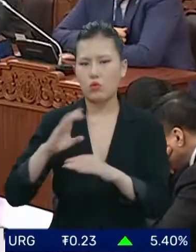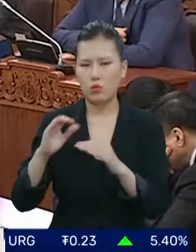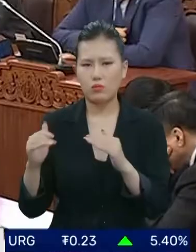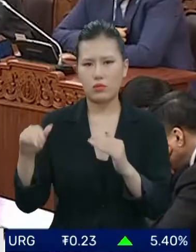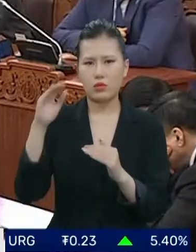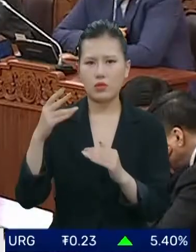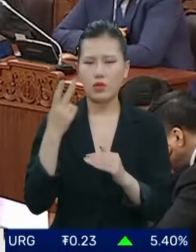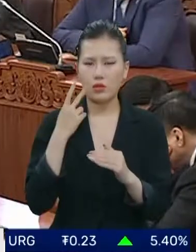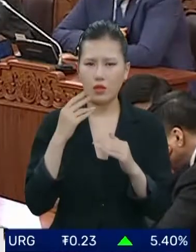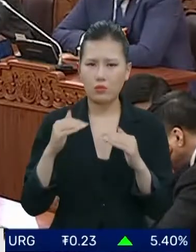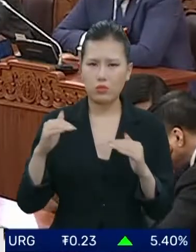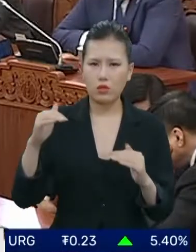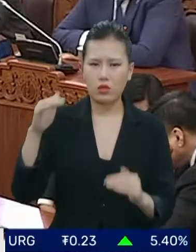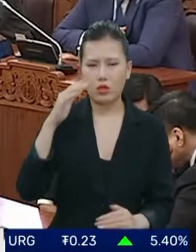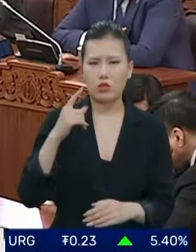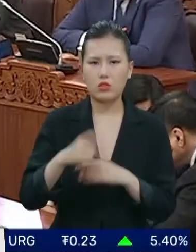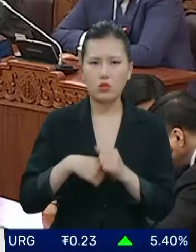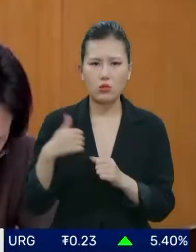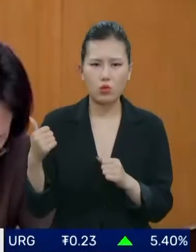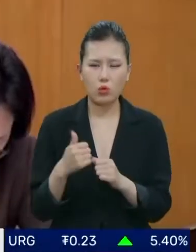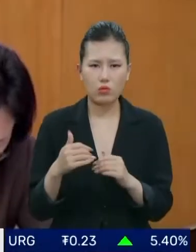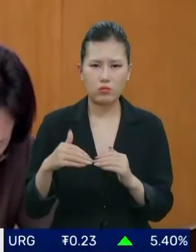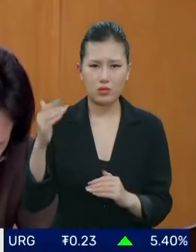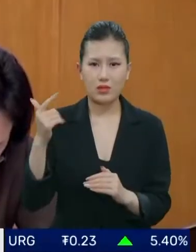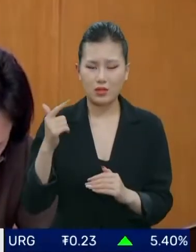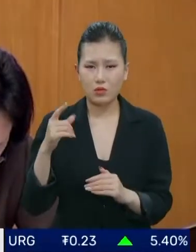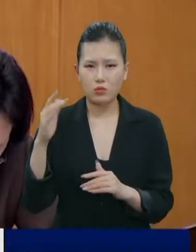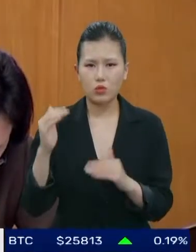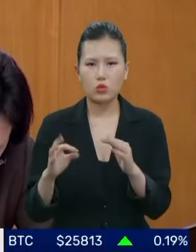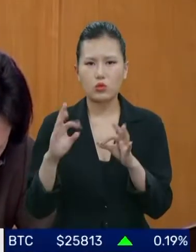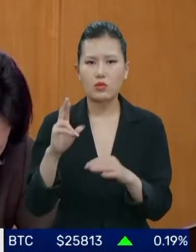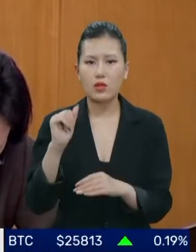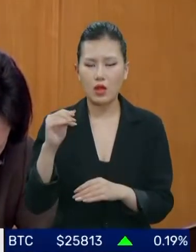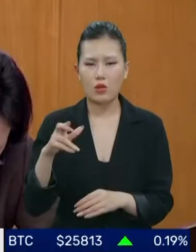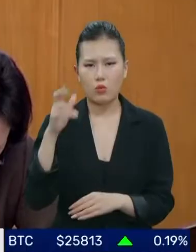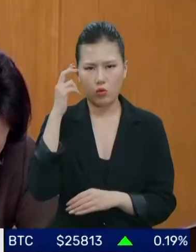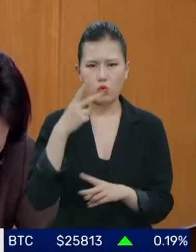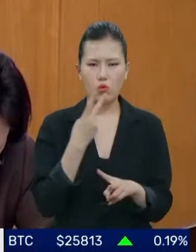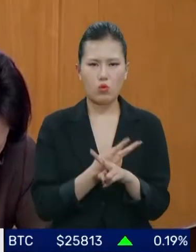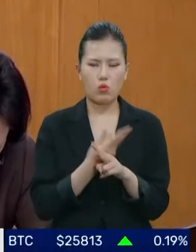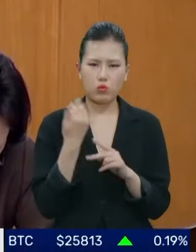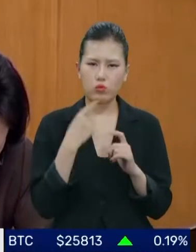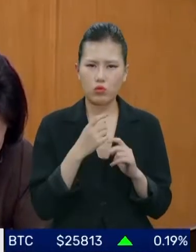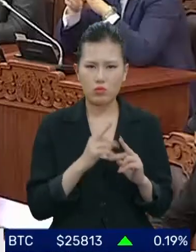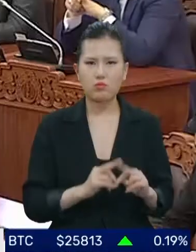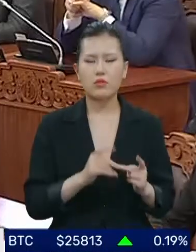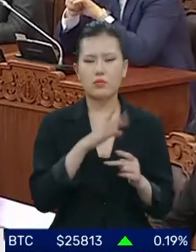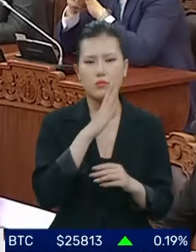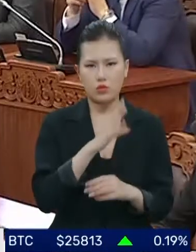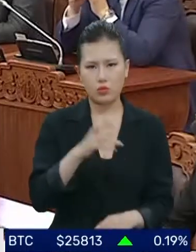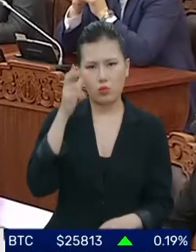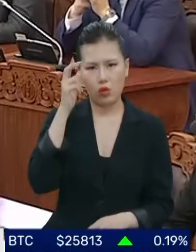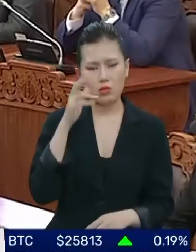улам ихссэн. Тиймээс ужгирсан боловсролын тогтолцоог шинжлэхээр боловсролын ерөнхий хуулийг шинжилсэн, иймд боловсролын салбарын менежментийг сайжруулахын